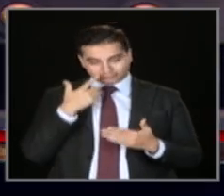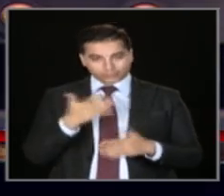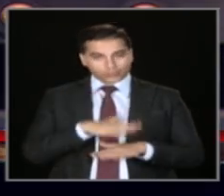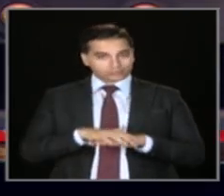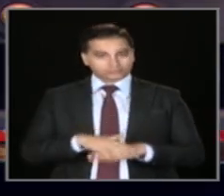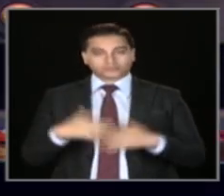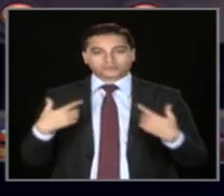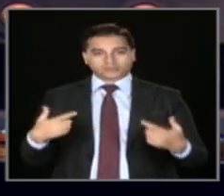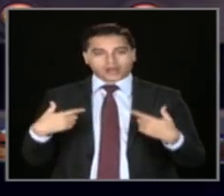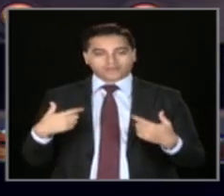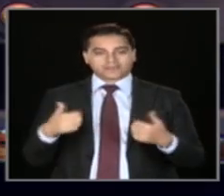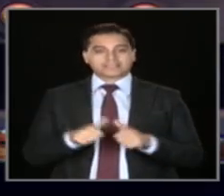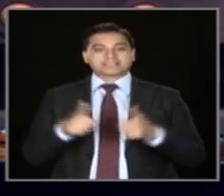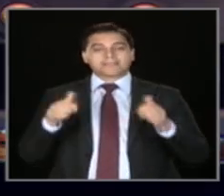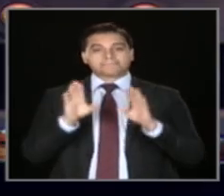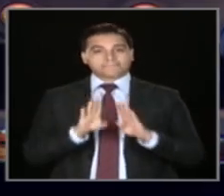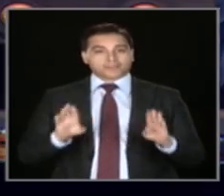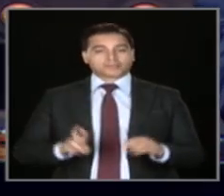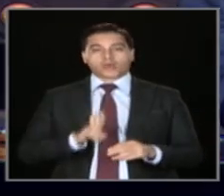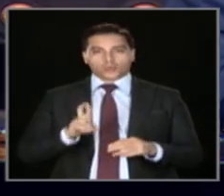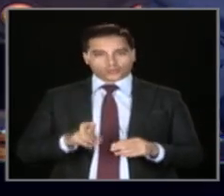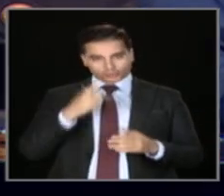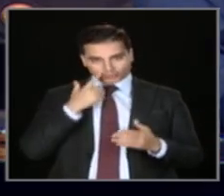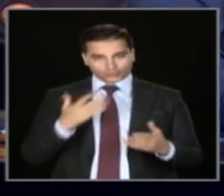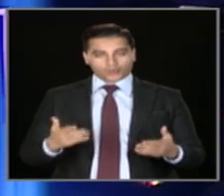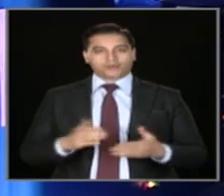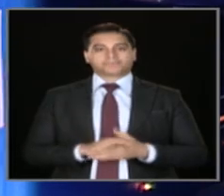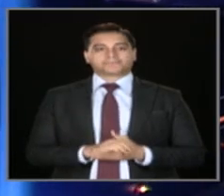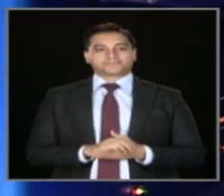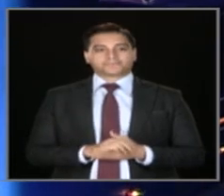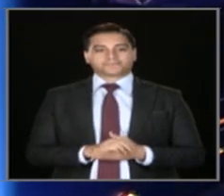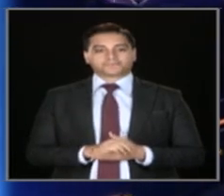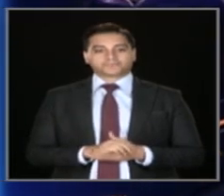على البازر. سينما ومسرح والسؤال هو